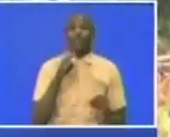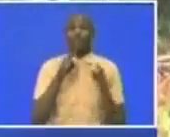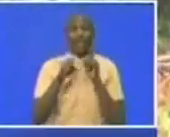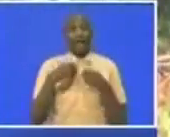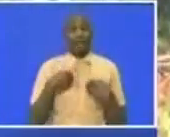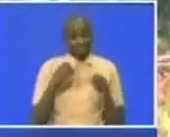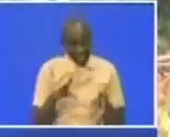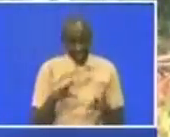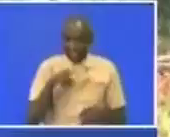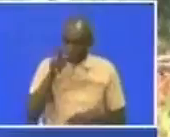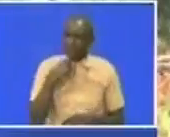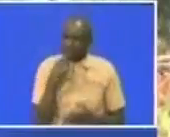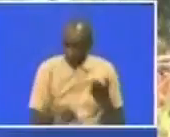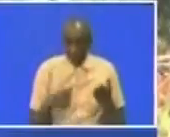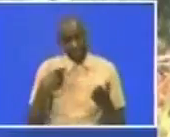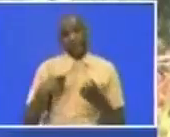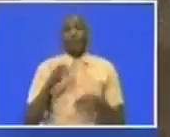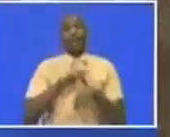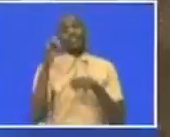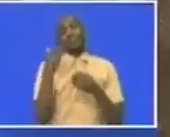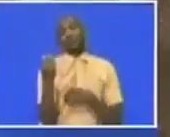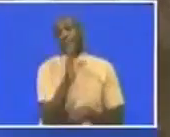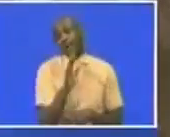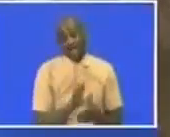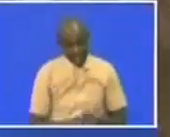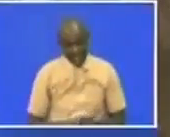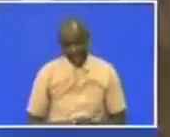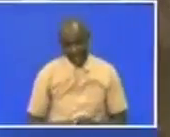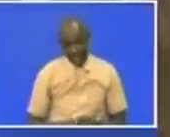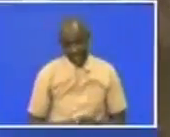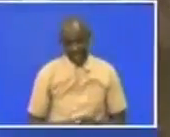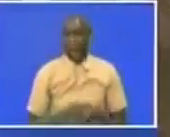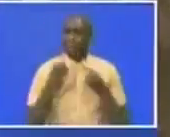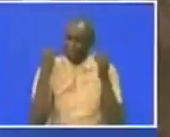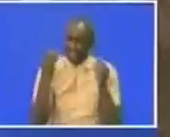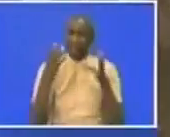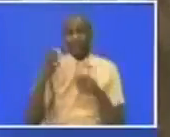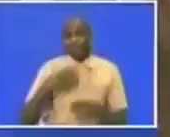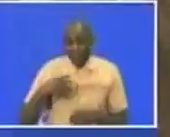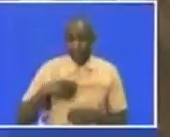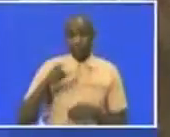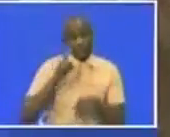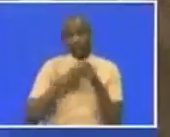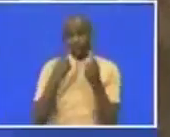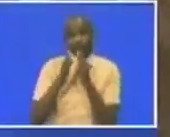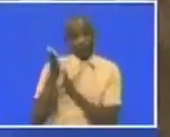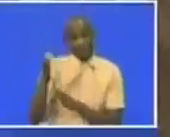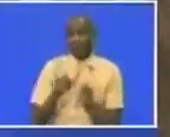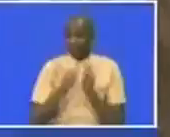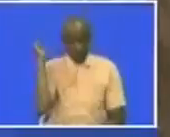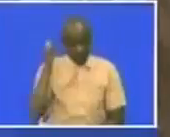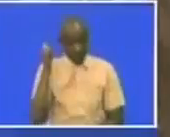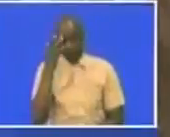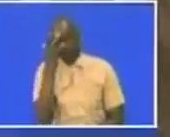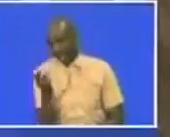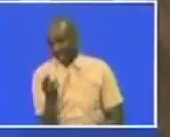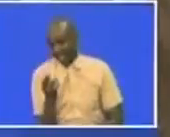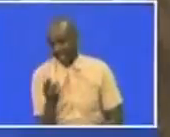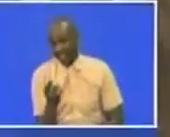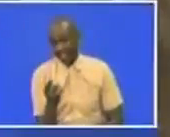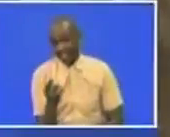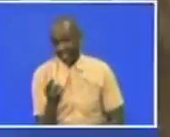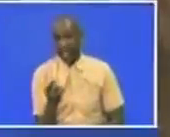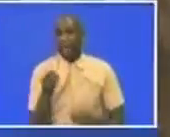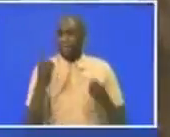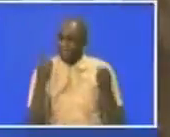wa hofu ya chanjo hiyo kuleta madhara. Most of the refusals ama wale ambao tunaweza sema wamekataa ni